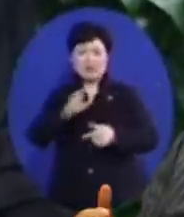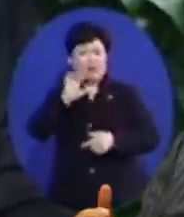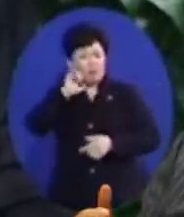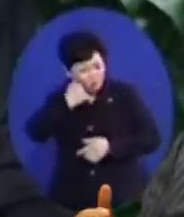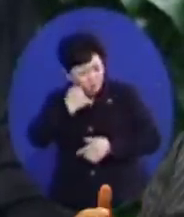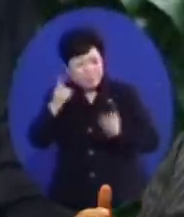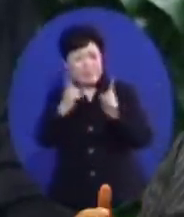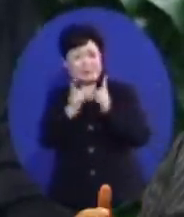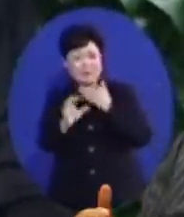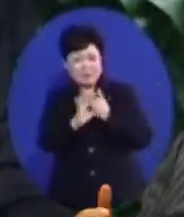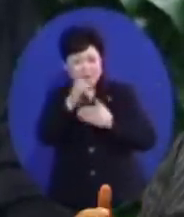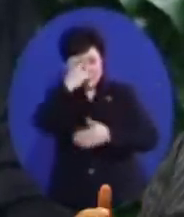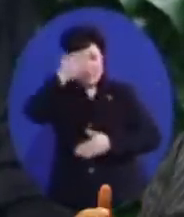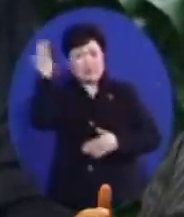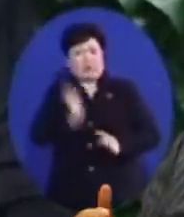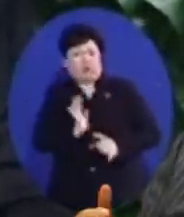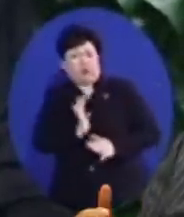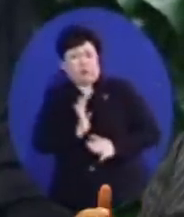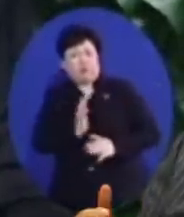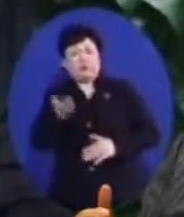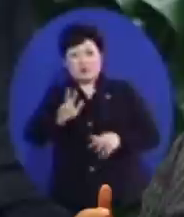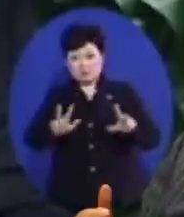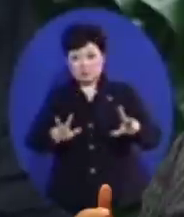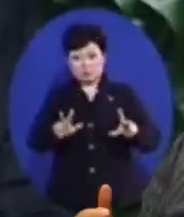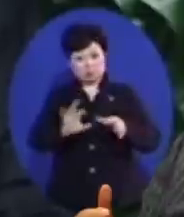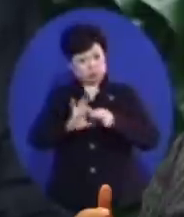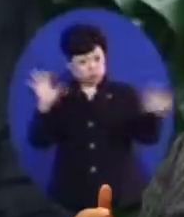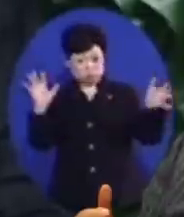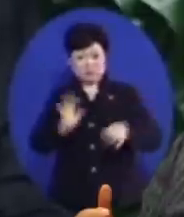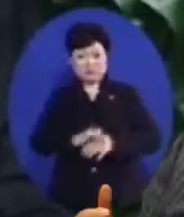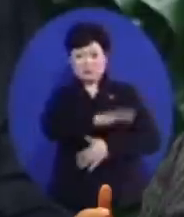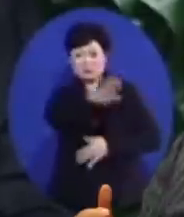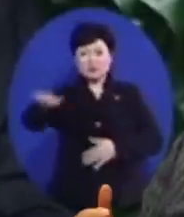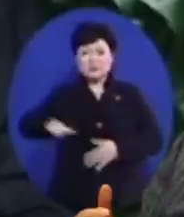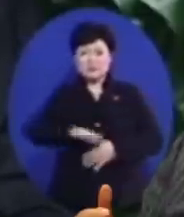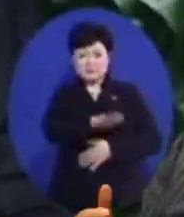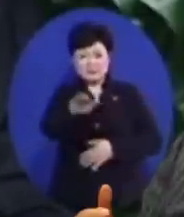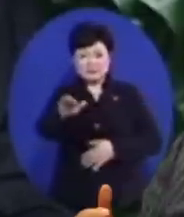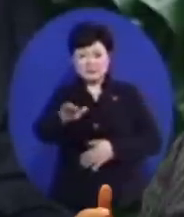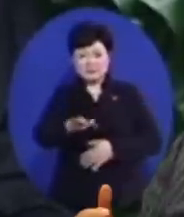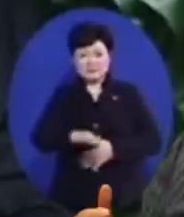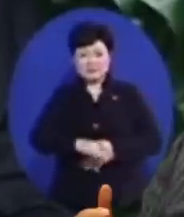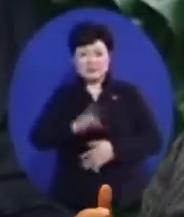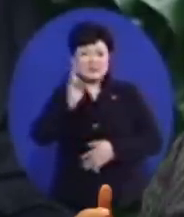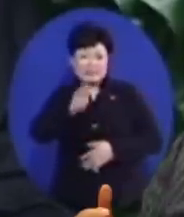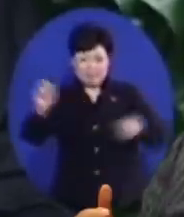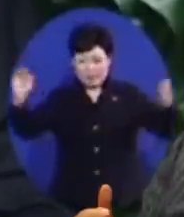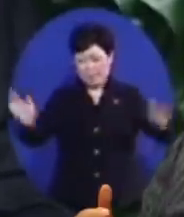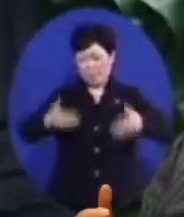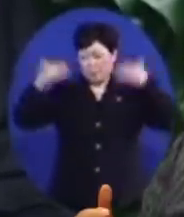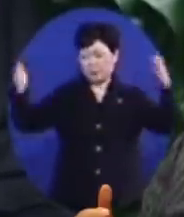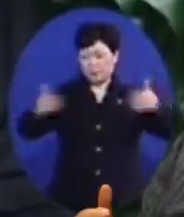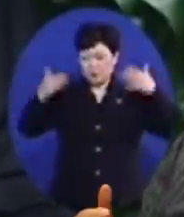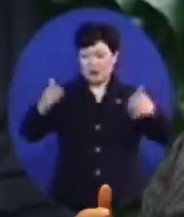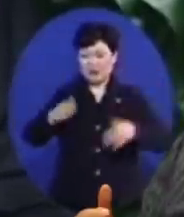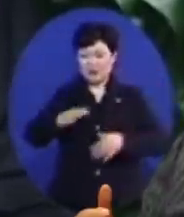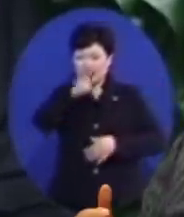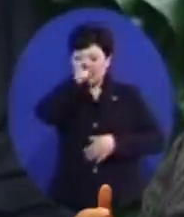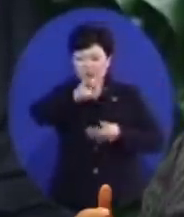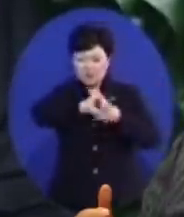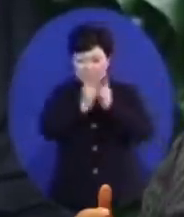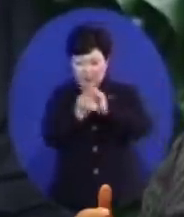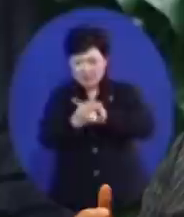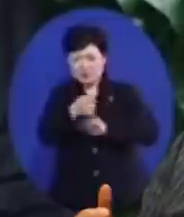다가오면 옛날에는 두려워했지만 이제는 두려워하지 않습니다. 왜? 우리는 그 폭풍우가 선으로 변할 수